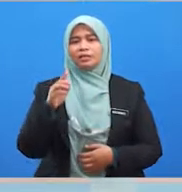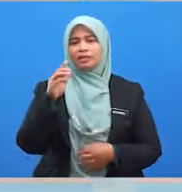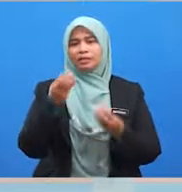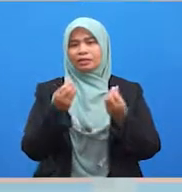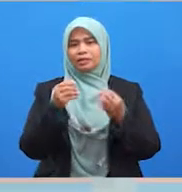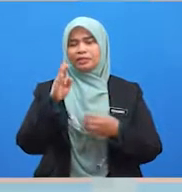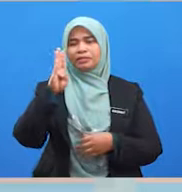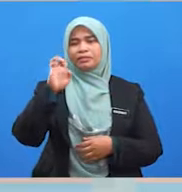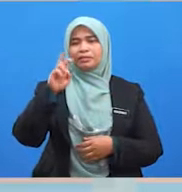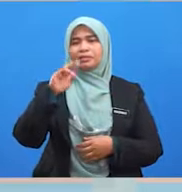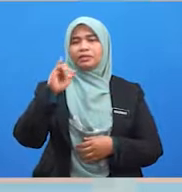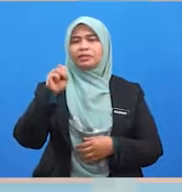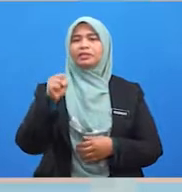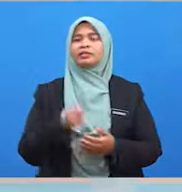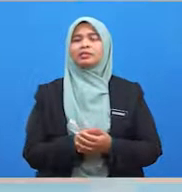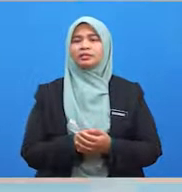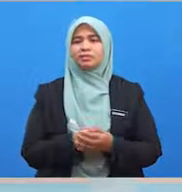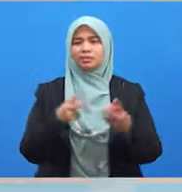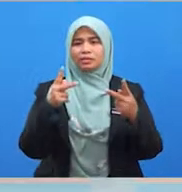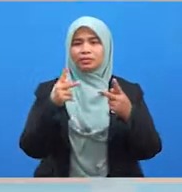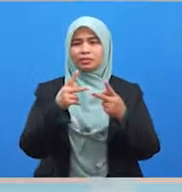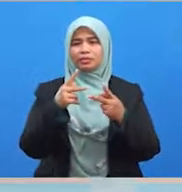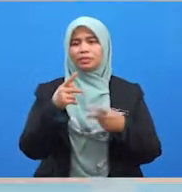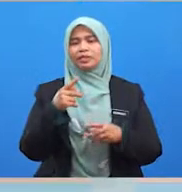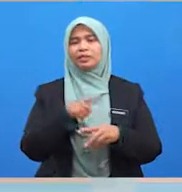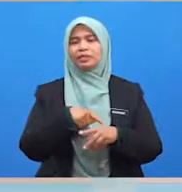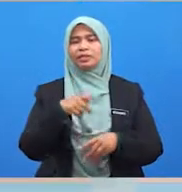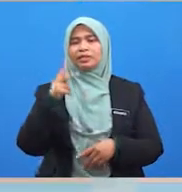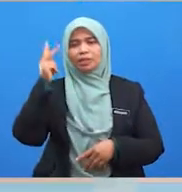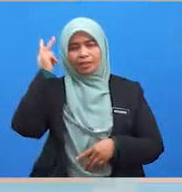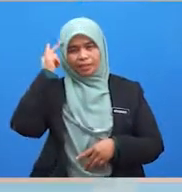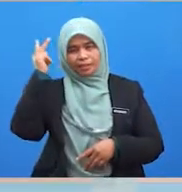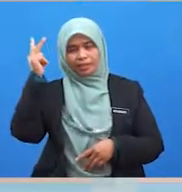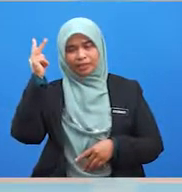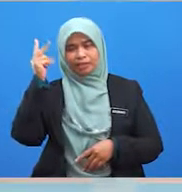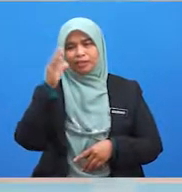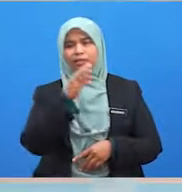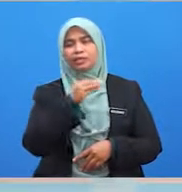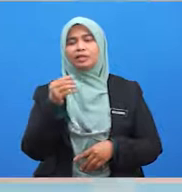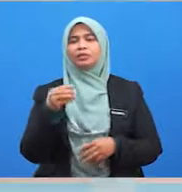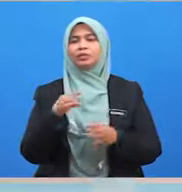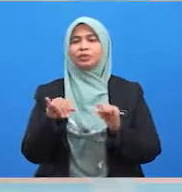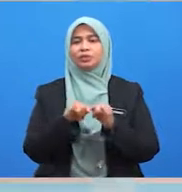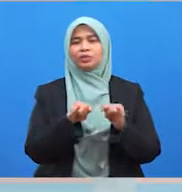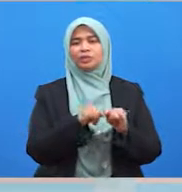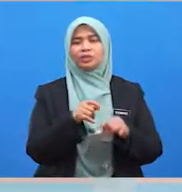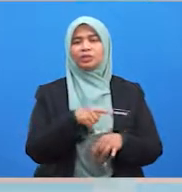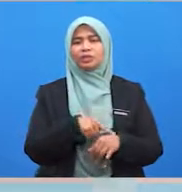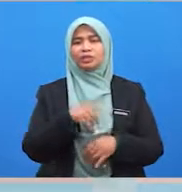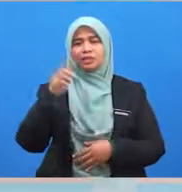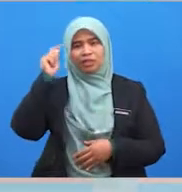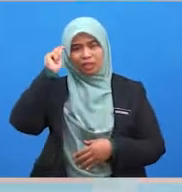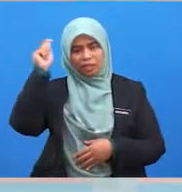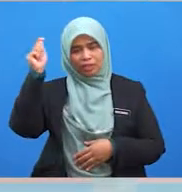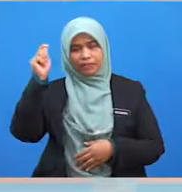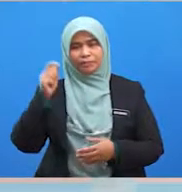tanah jenis beris. Tanaman ini terletak di Pasir Putih Kelantan dan Setiu, Marang dan